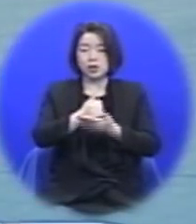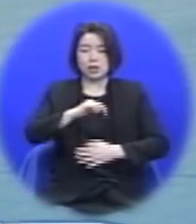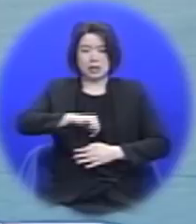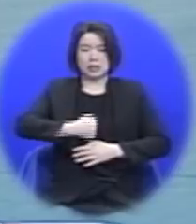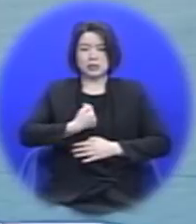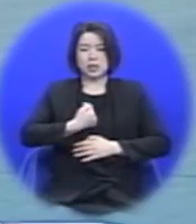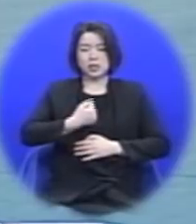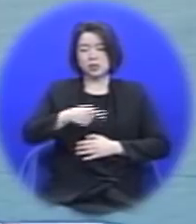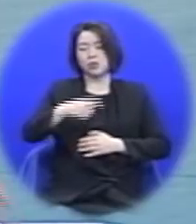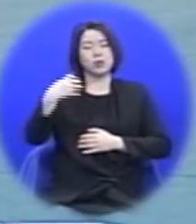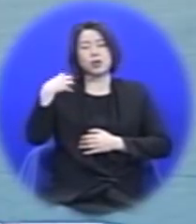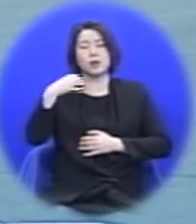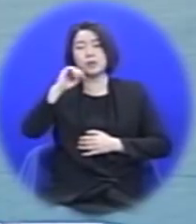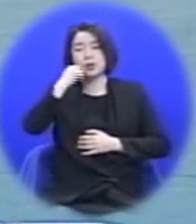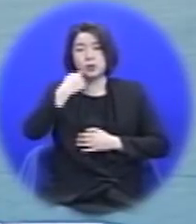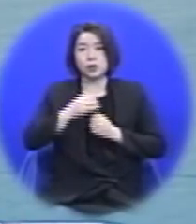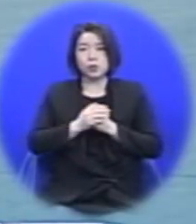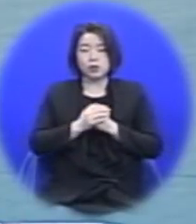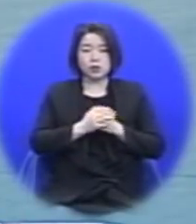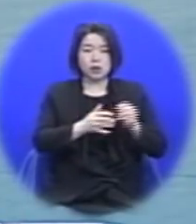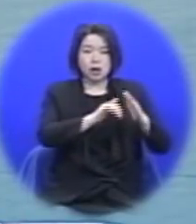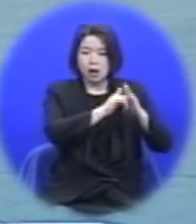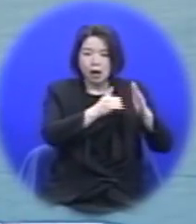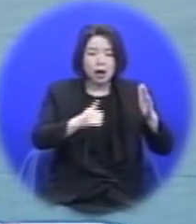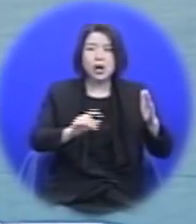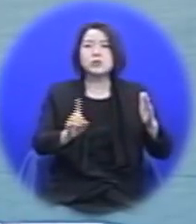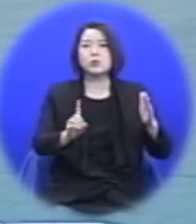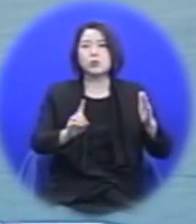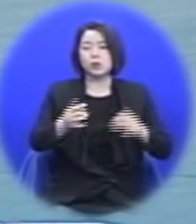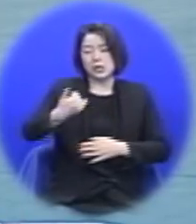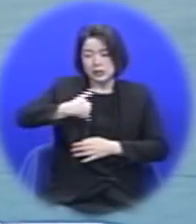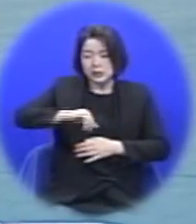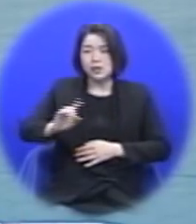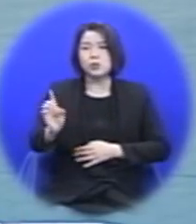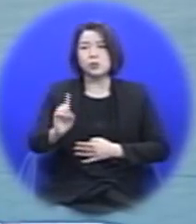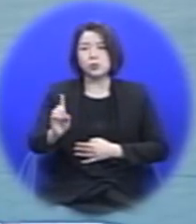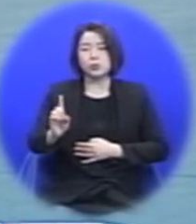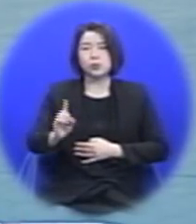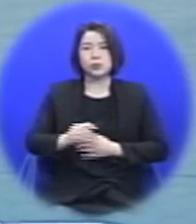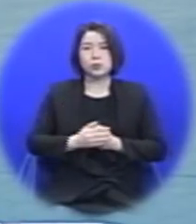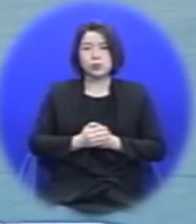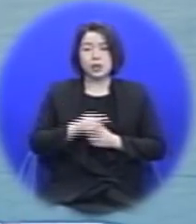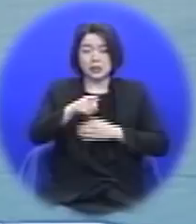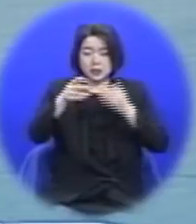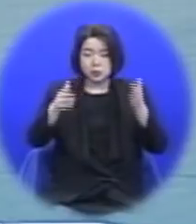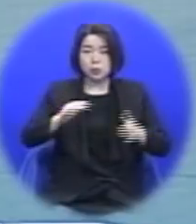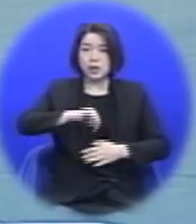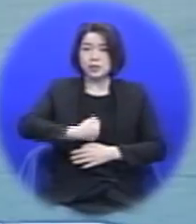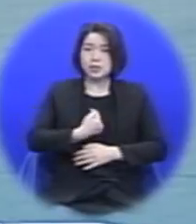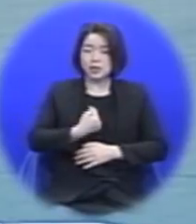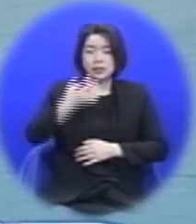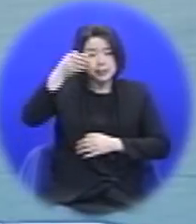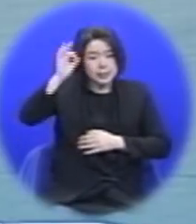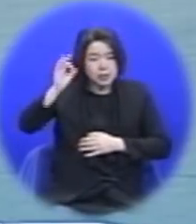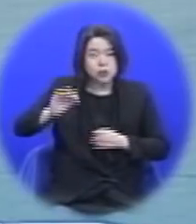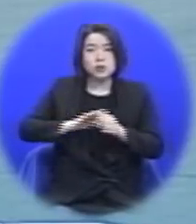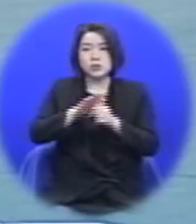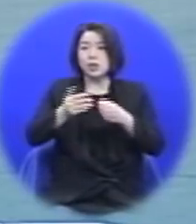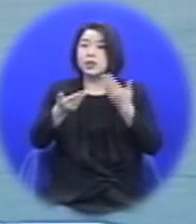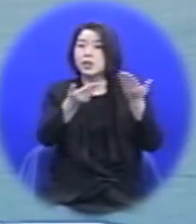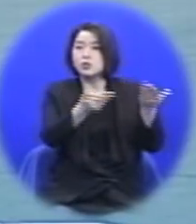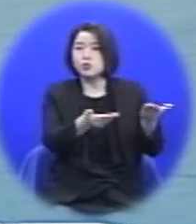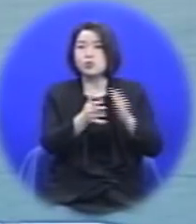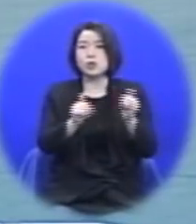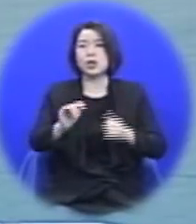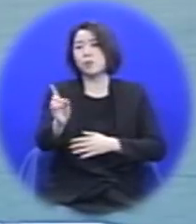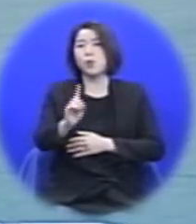없습니다. 이 사태를. 가족은 어떠며 자녀들은 어쩌며 그동안 자기를 인정해주고 사랑해주는